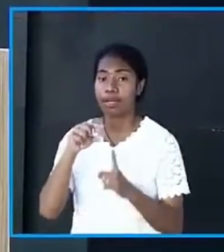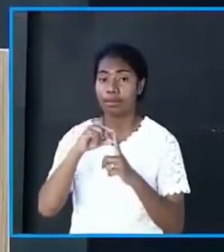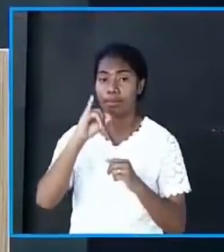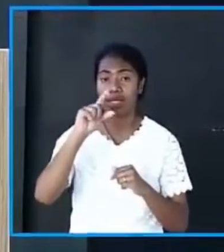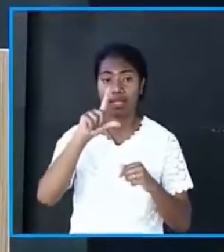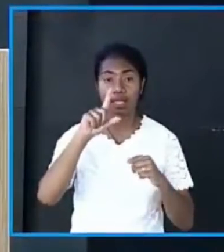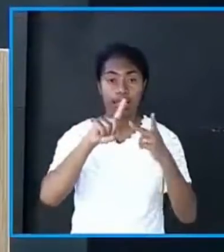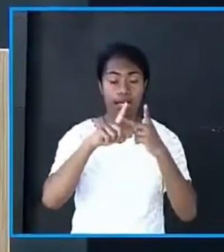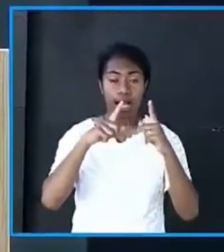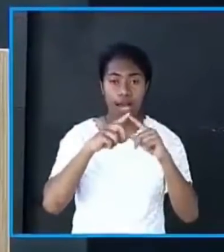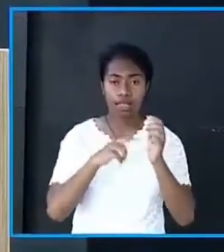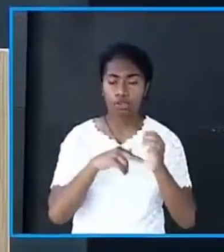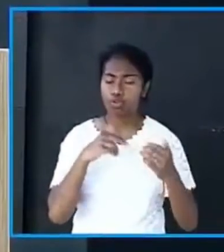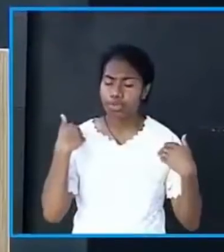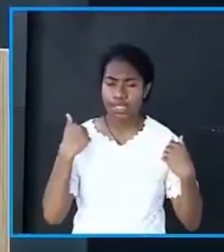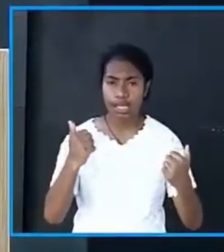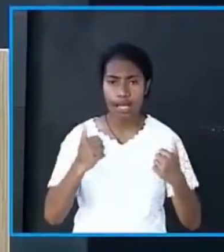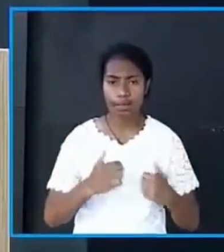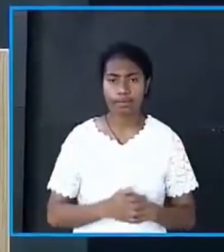Hai